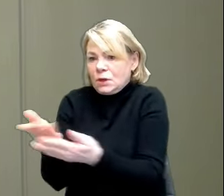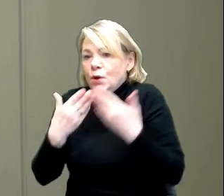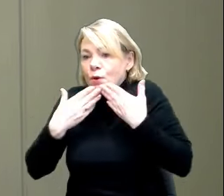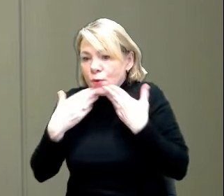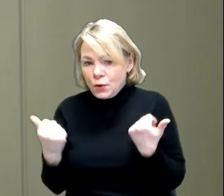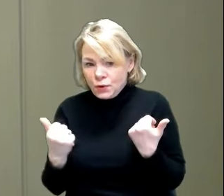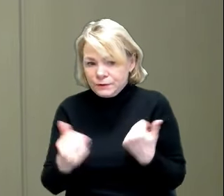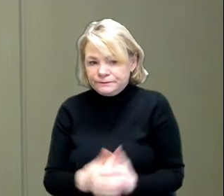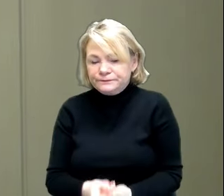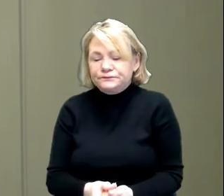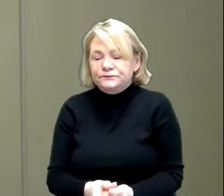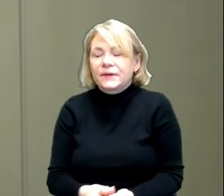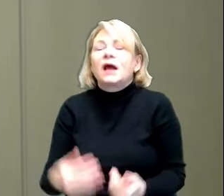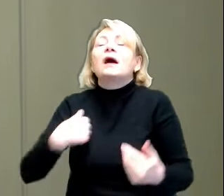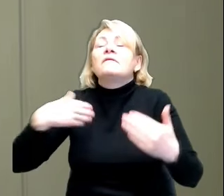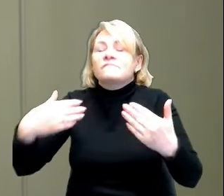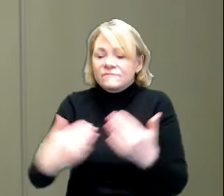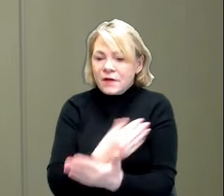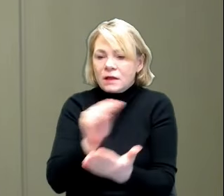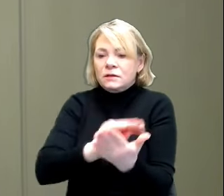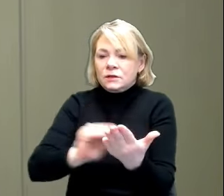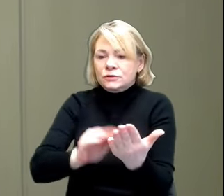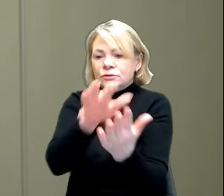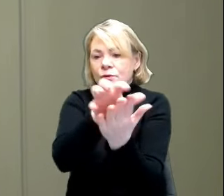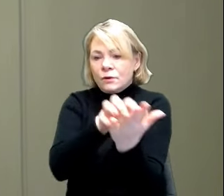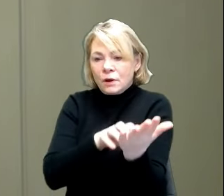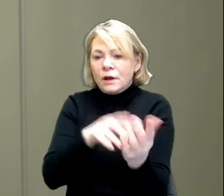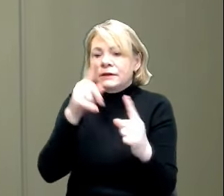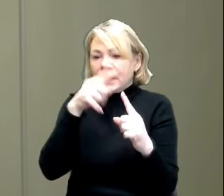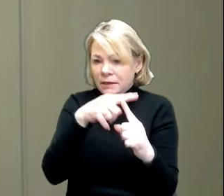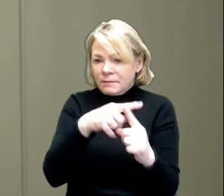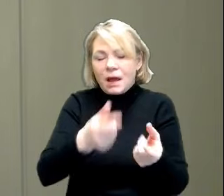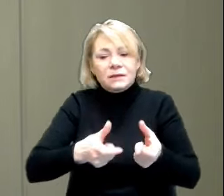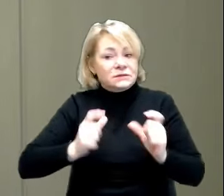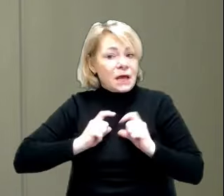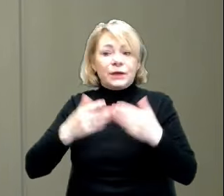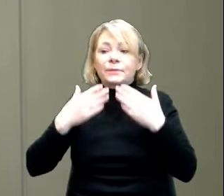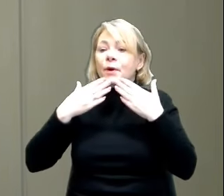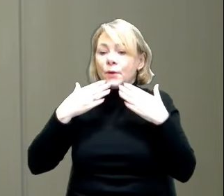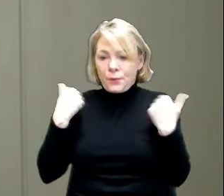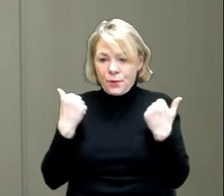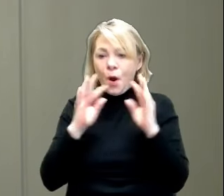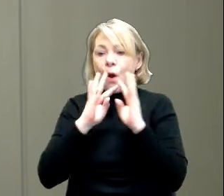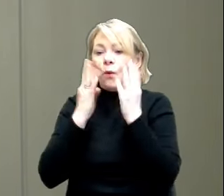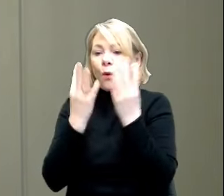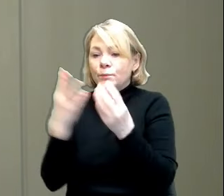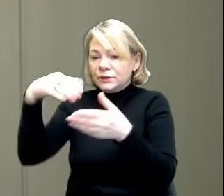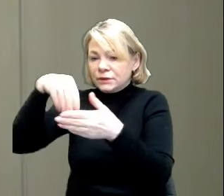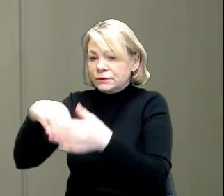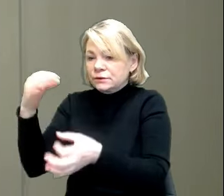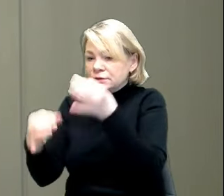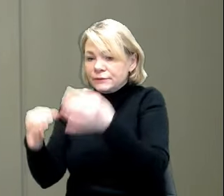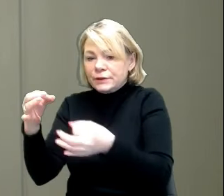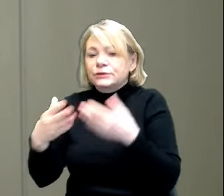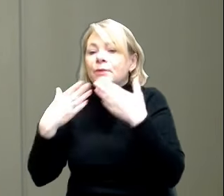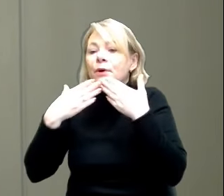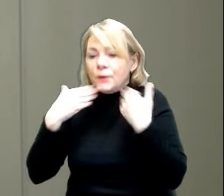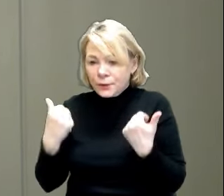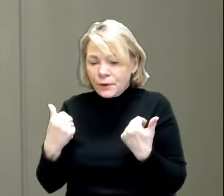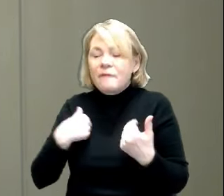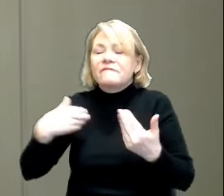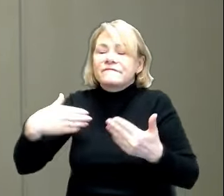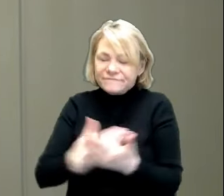raštą tarybai atsakymo jokio komitetuose svarstymo jokio rašau papildomą